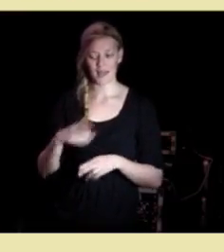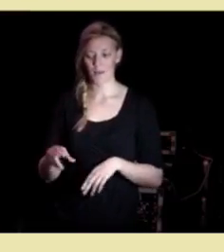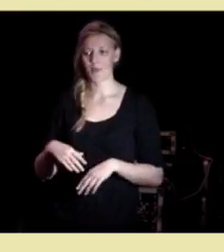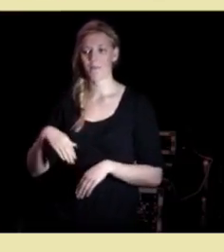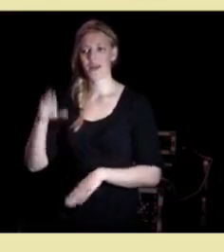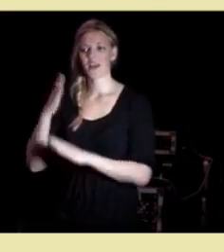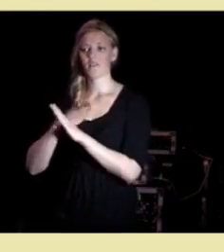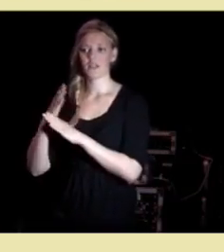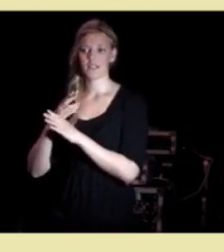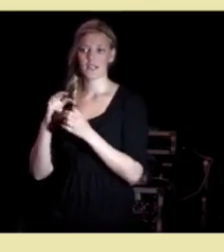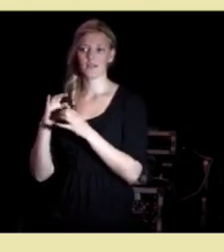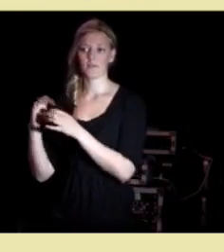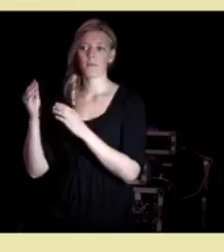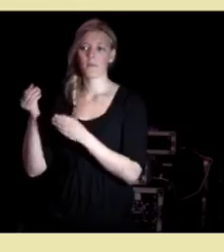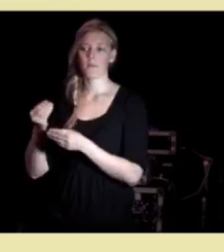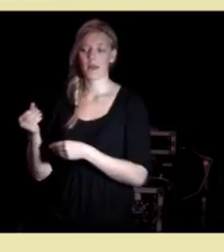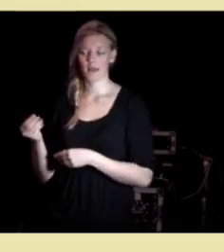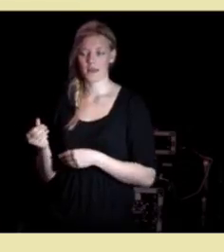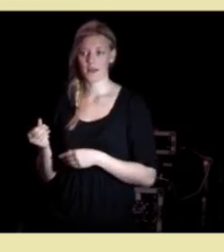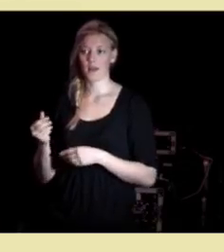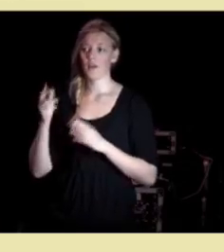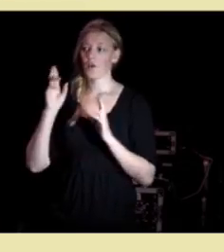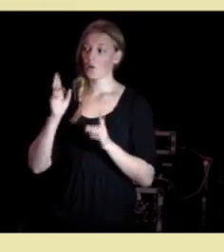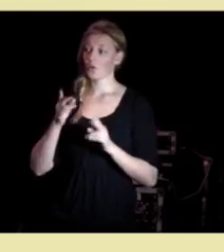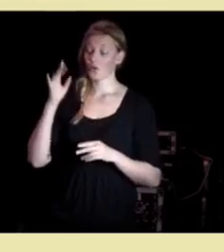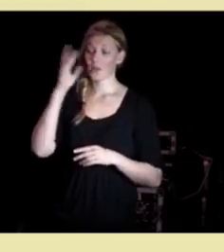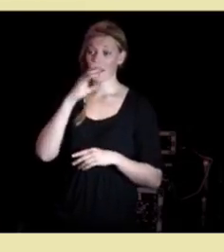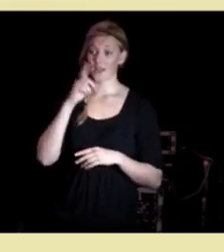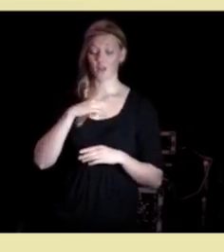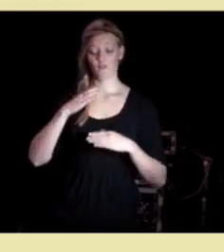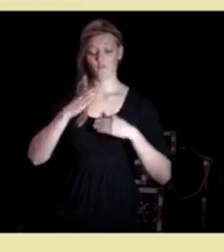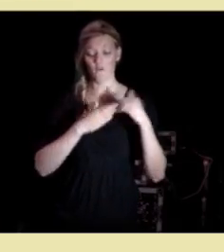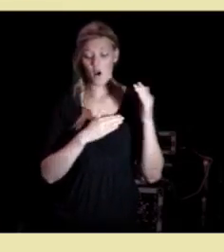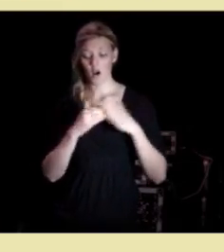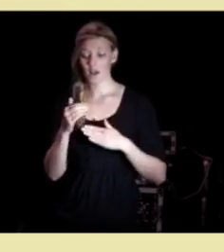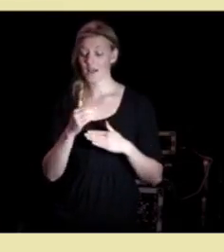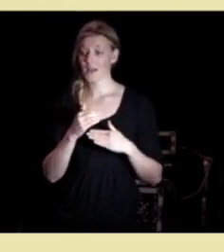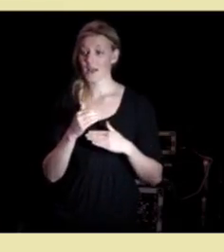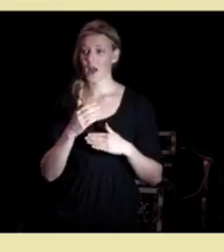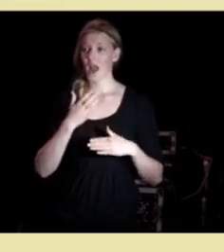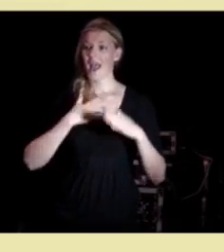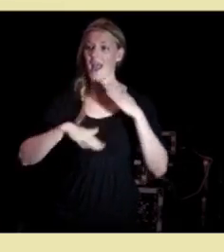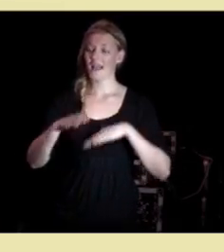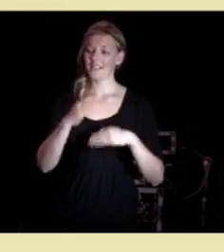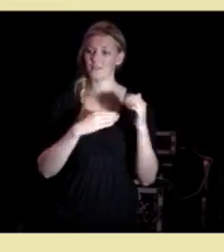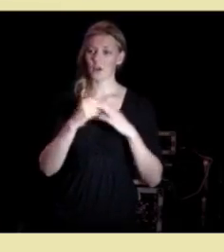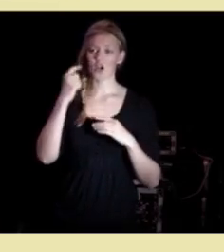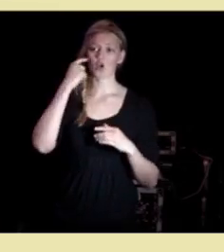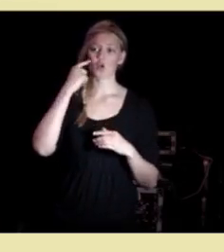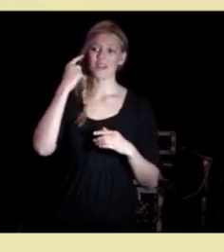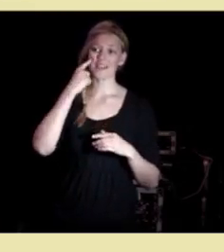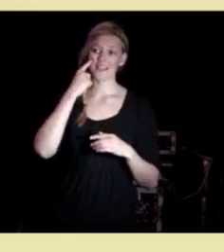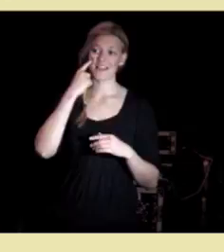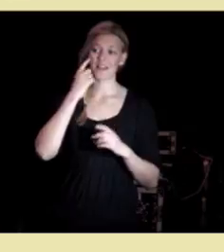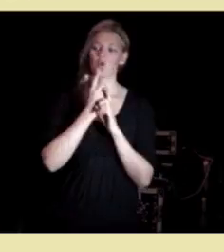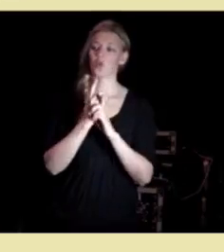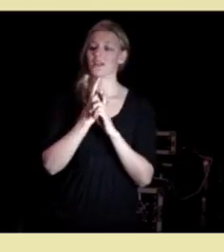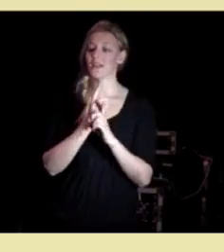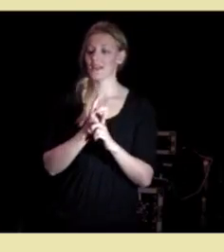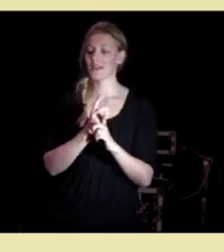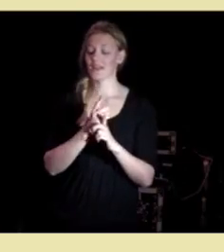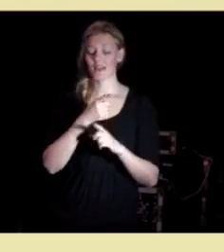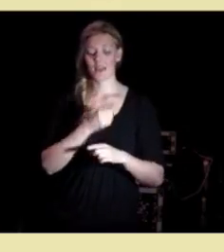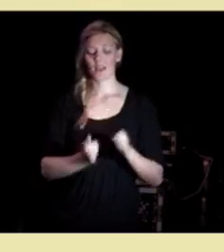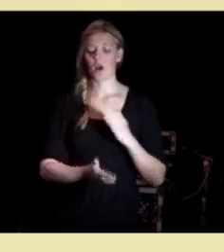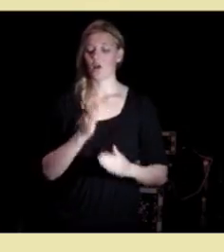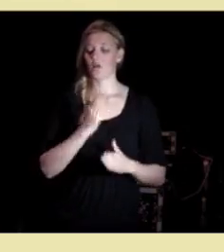Og i Norge så har vi en tenkning om at det er fagligheten, altså helsefaglig logikken, som egentlig skal være avgjørende